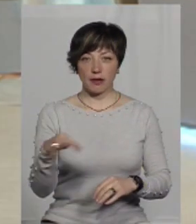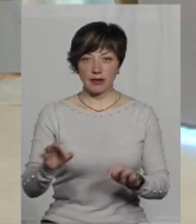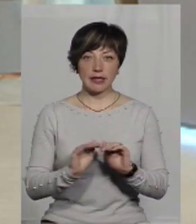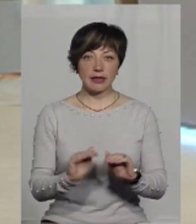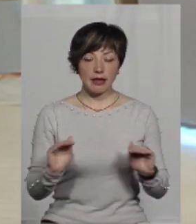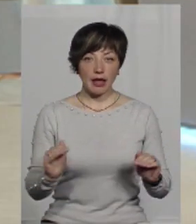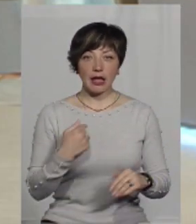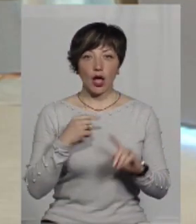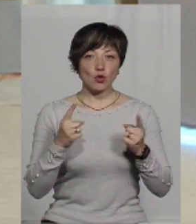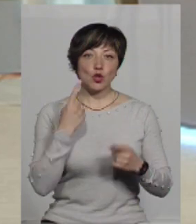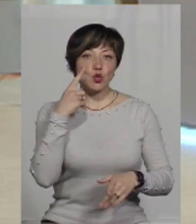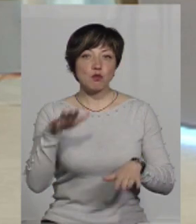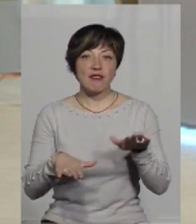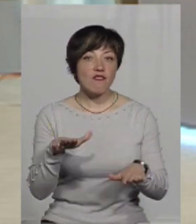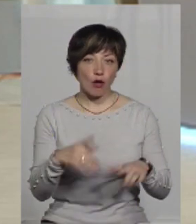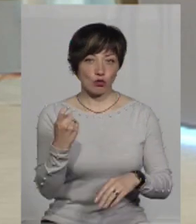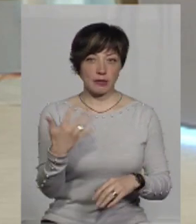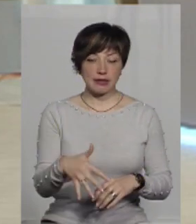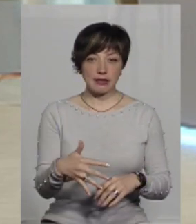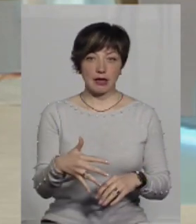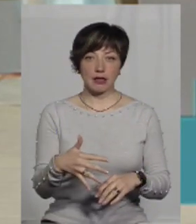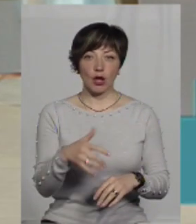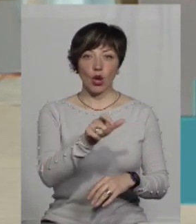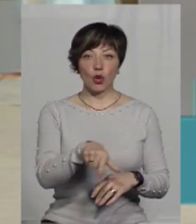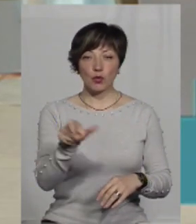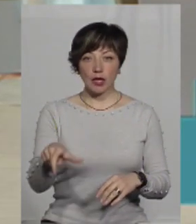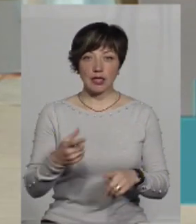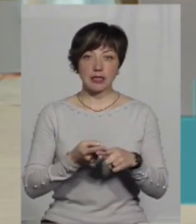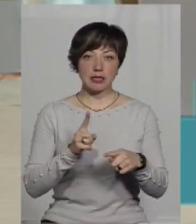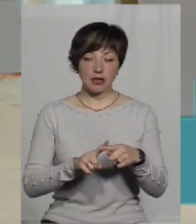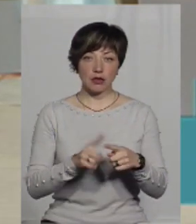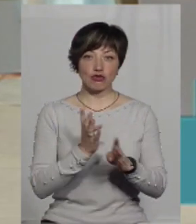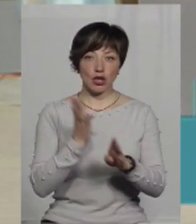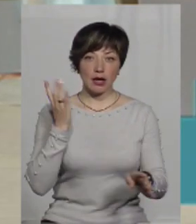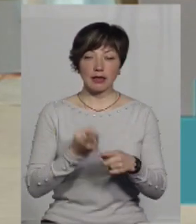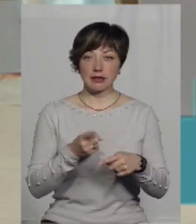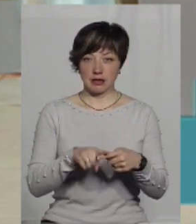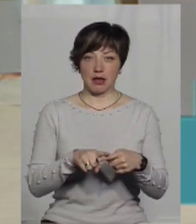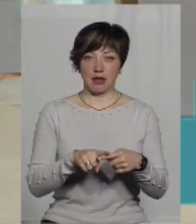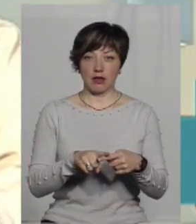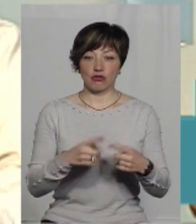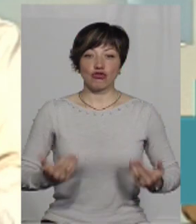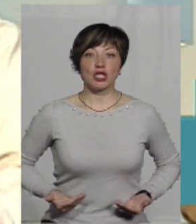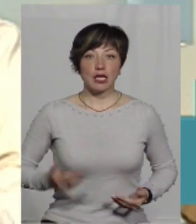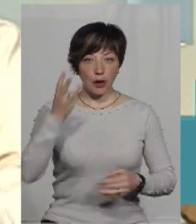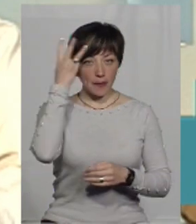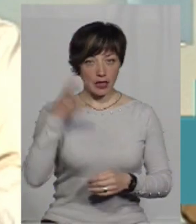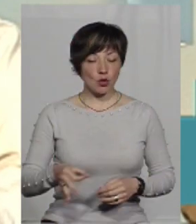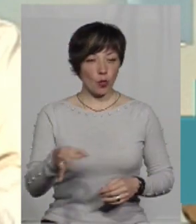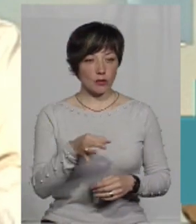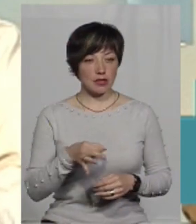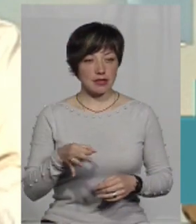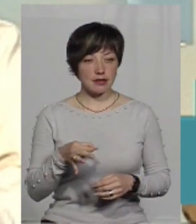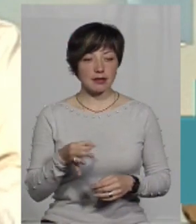копійками дітей. Тому я дуже сумніваюся, що 150 людей з цієї черги – це жителі Хмельницької